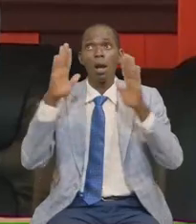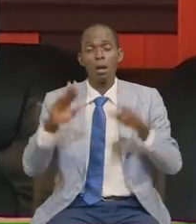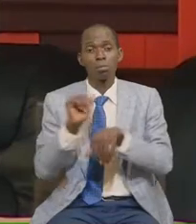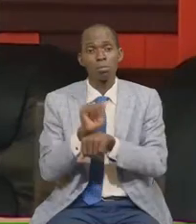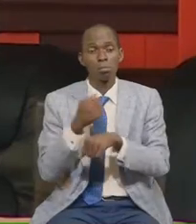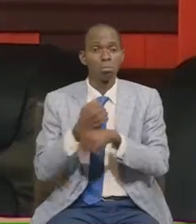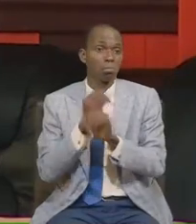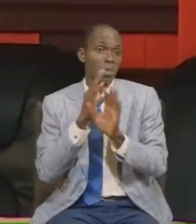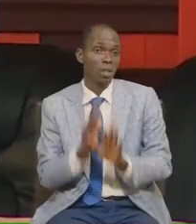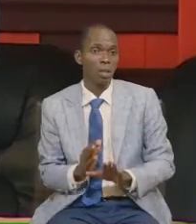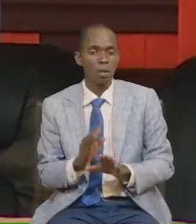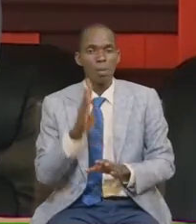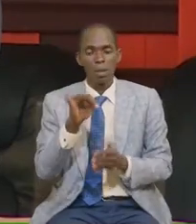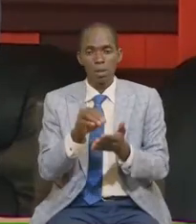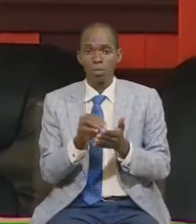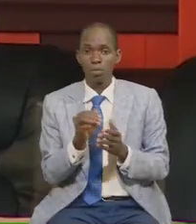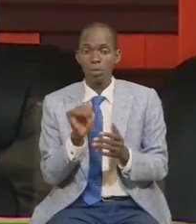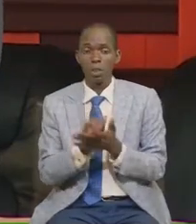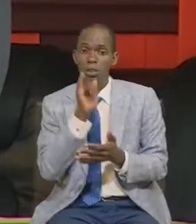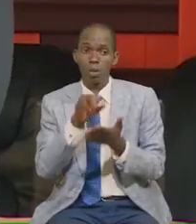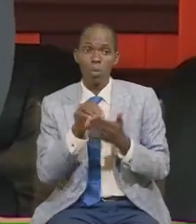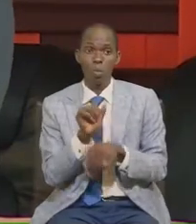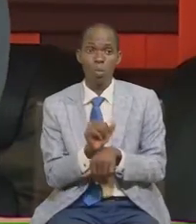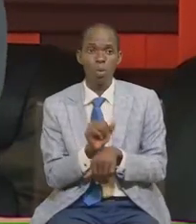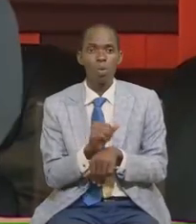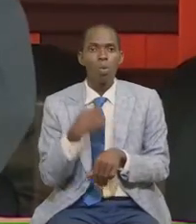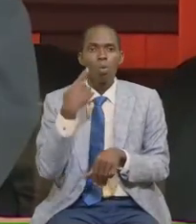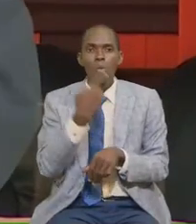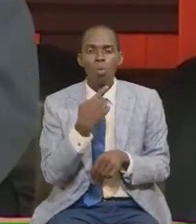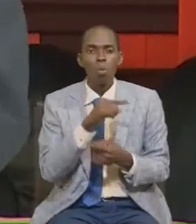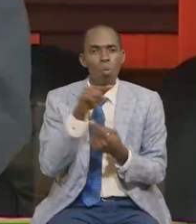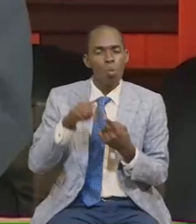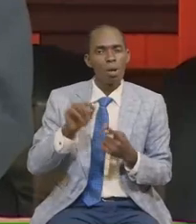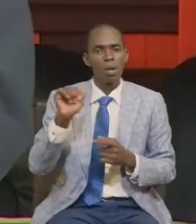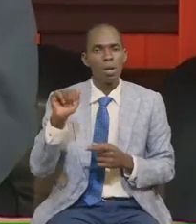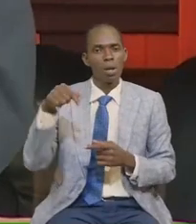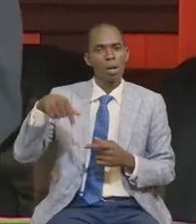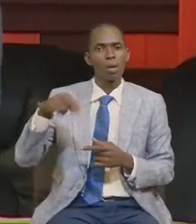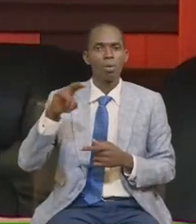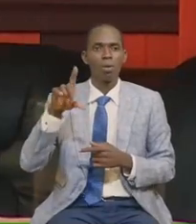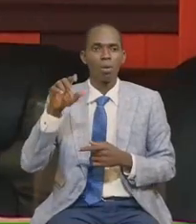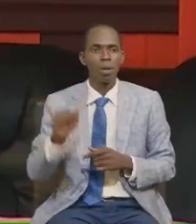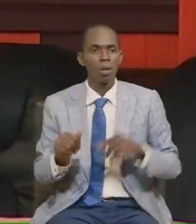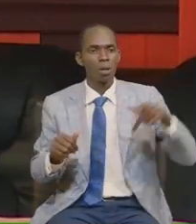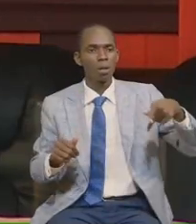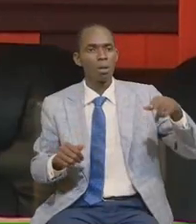par occupation. L'ayant entendu, le prirent avec eux